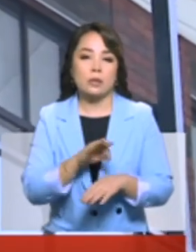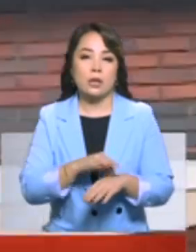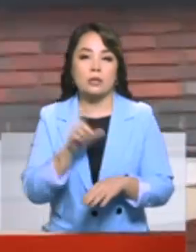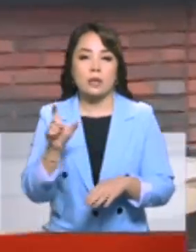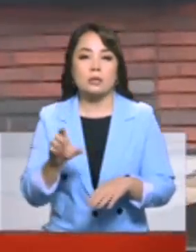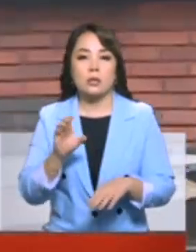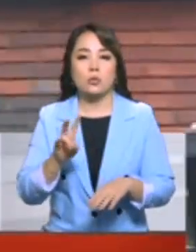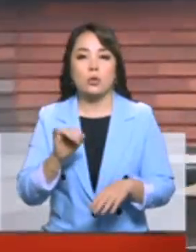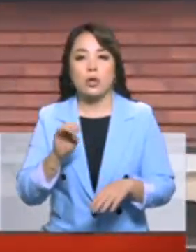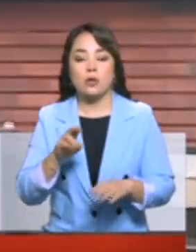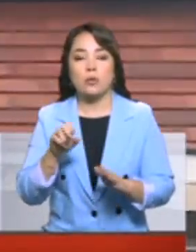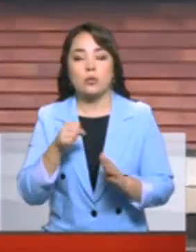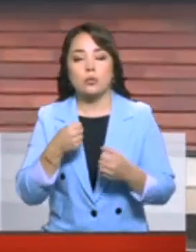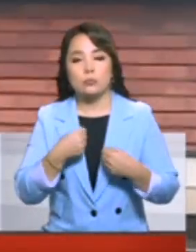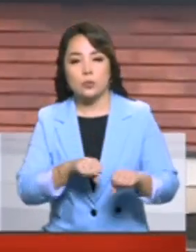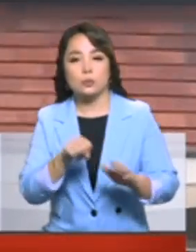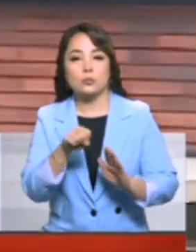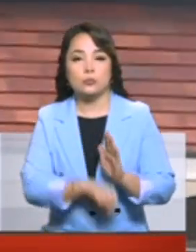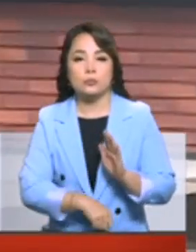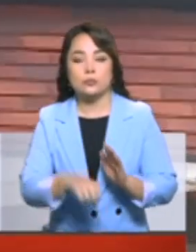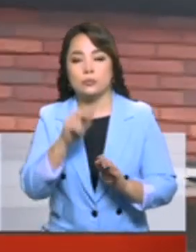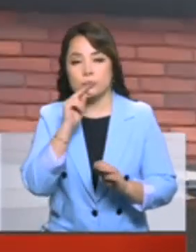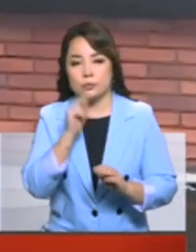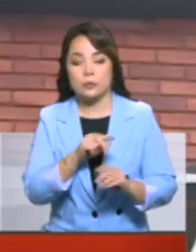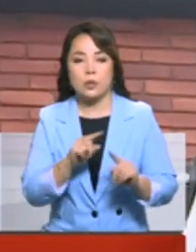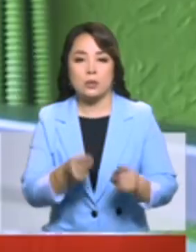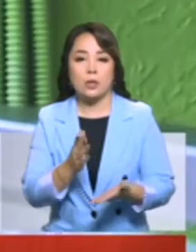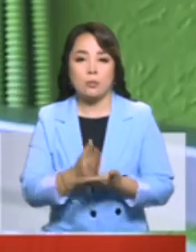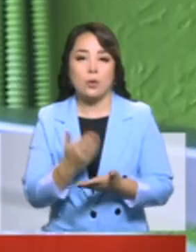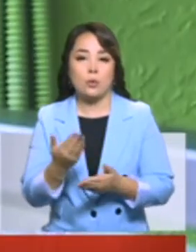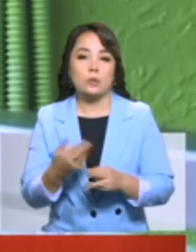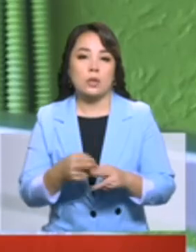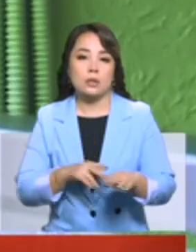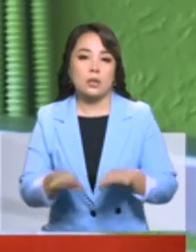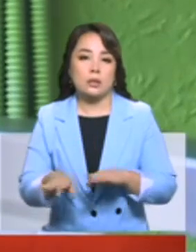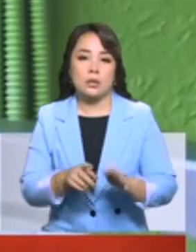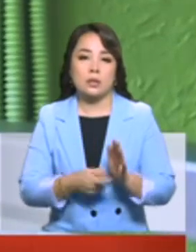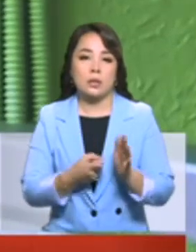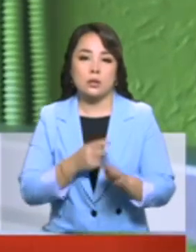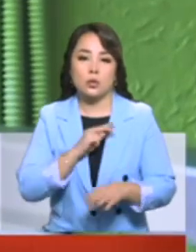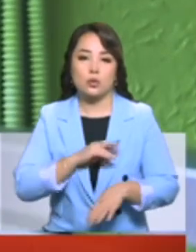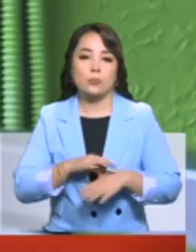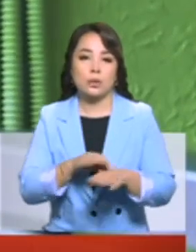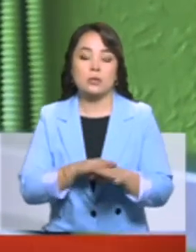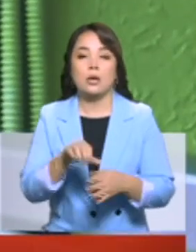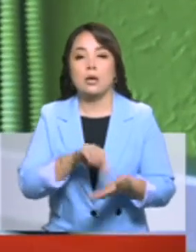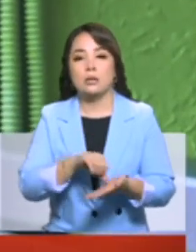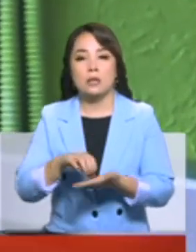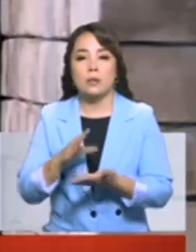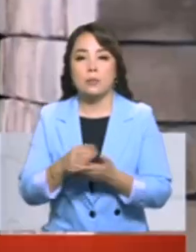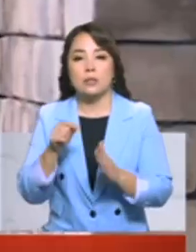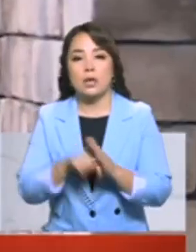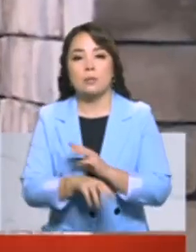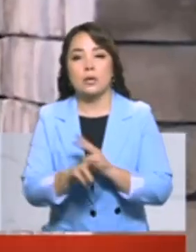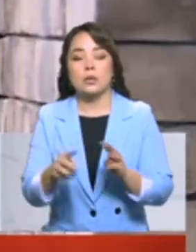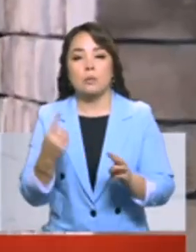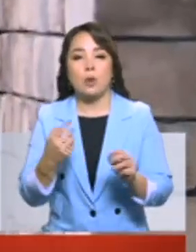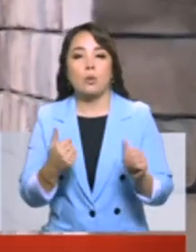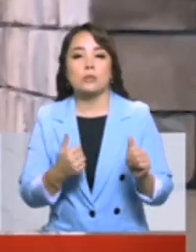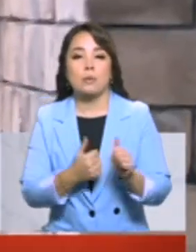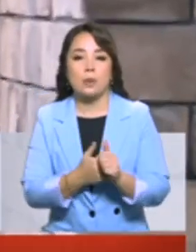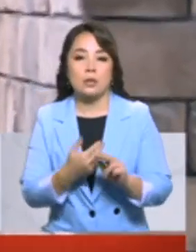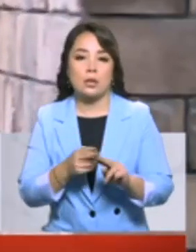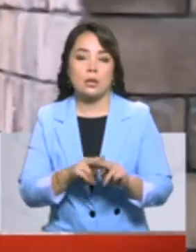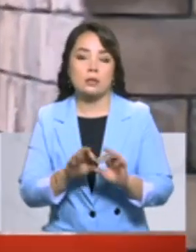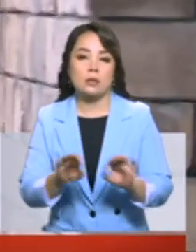Салтанат Нүкенованы ұрып өлтірді деген айыппен ұсталған болатын. Ал осы істі тергеу жұмыстарына қатысты ішкі істер министрінің бірінші орынбасары